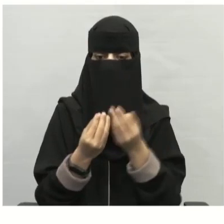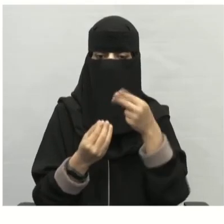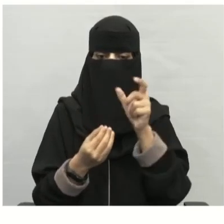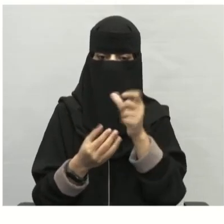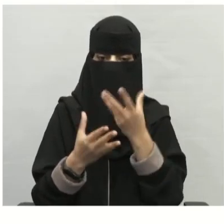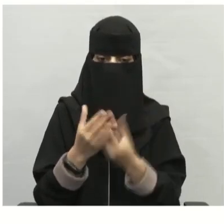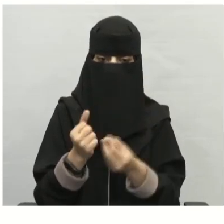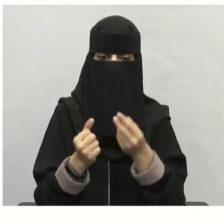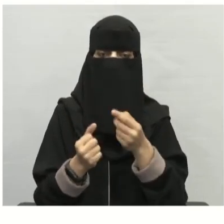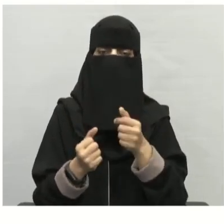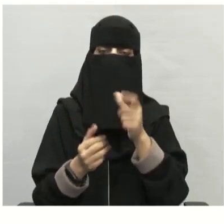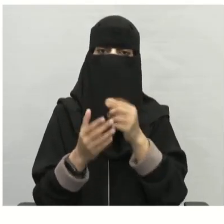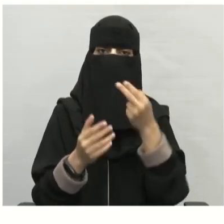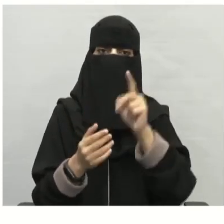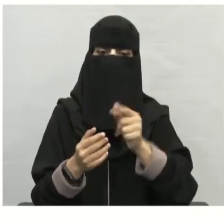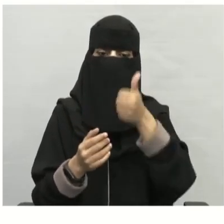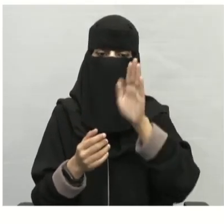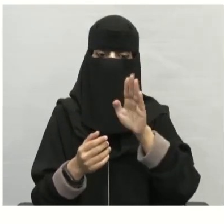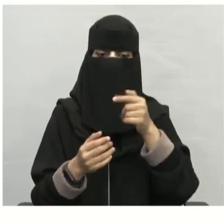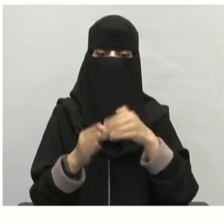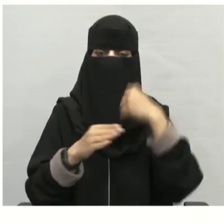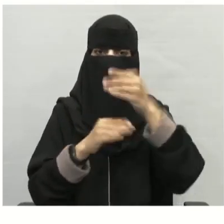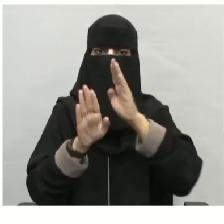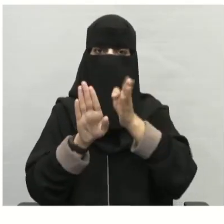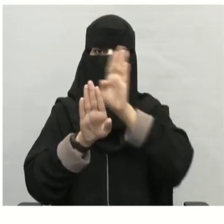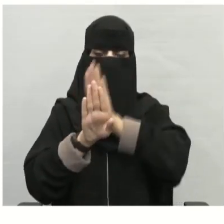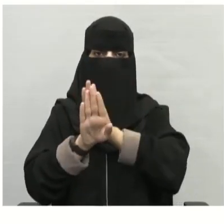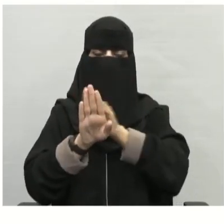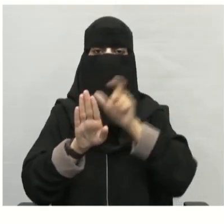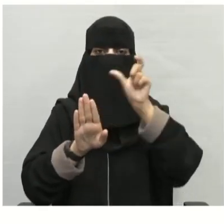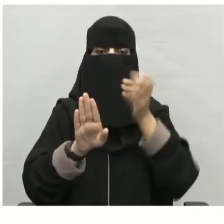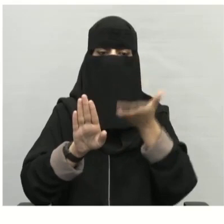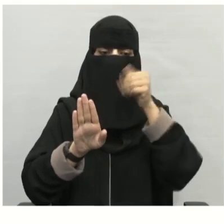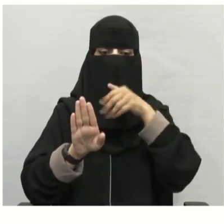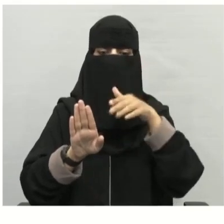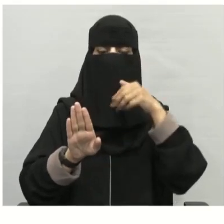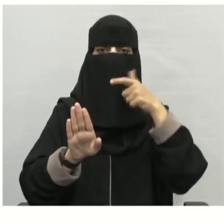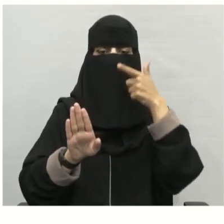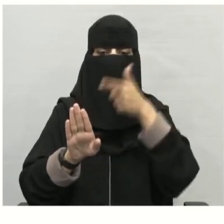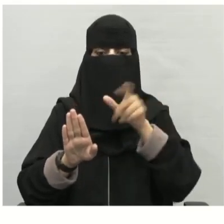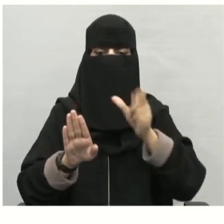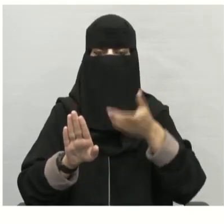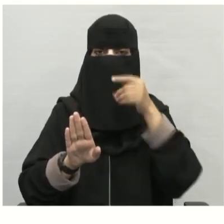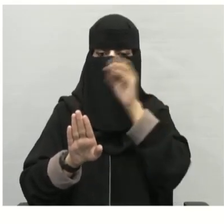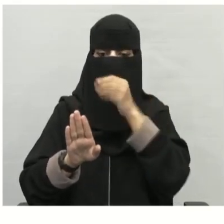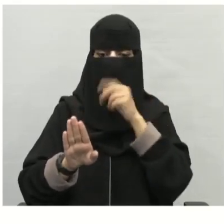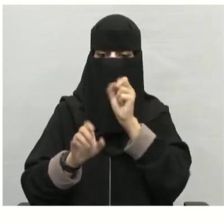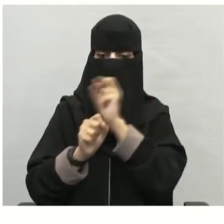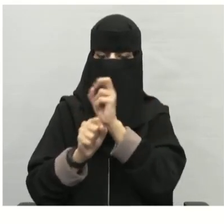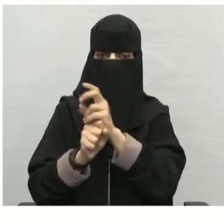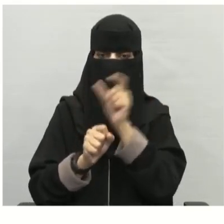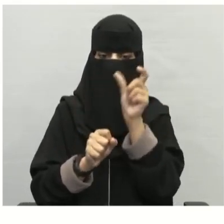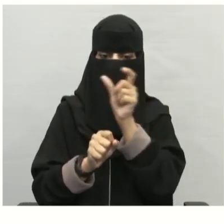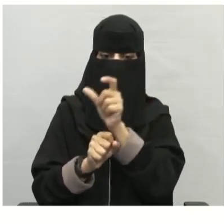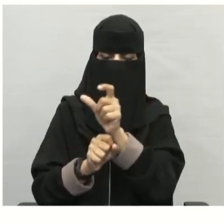رضي الله عنهما قال كنت خلف النبي صلى الله عليه وسلم فقال يا غلام اني اعلمك